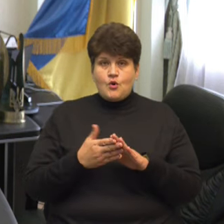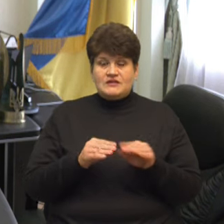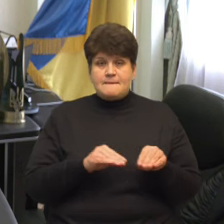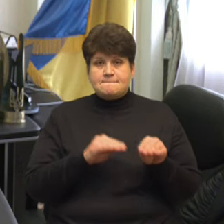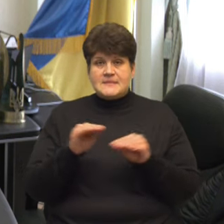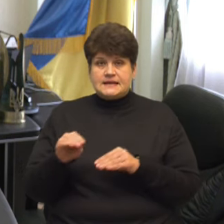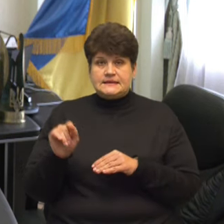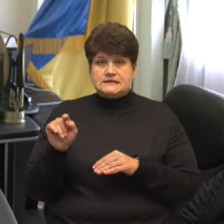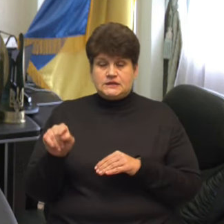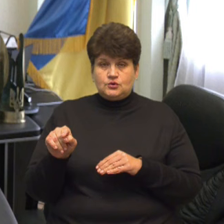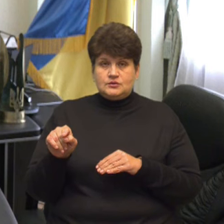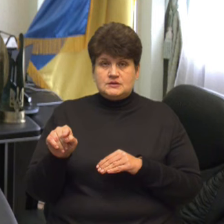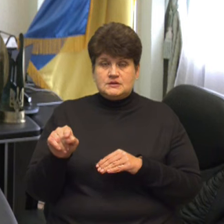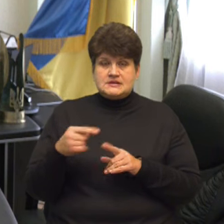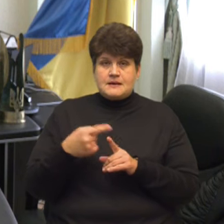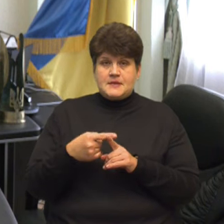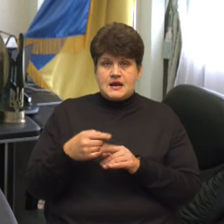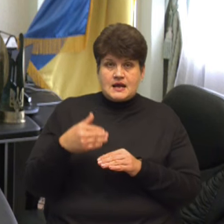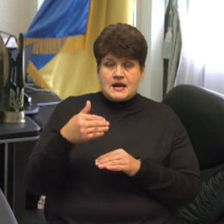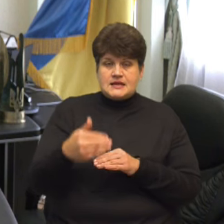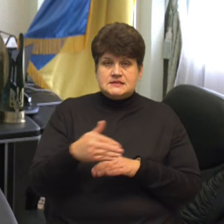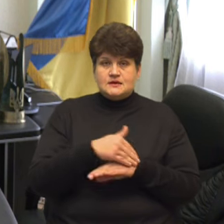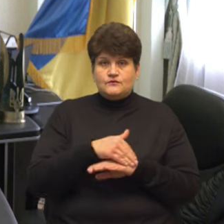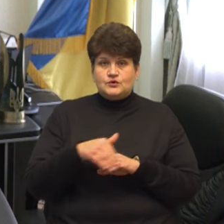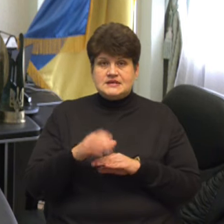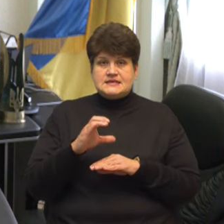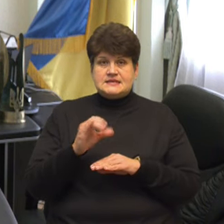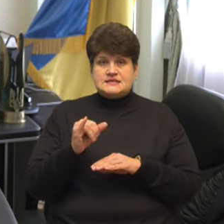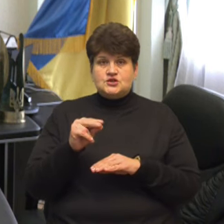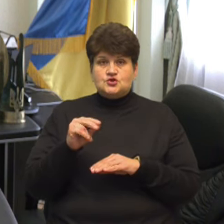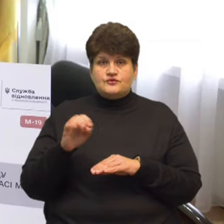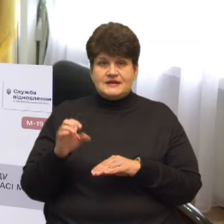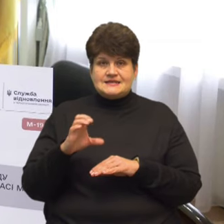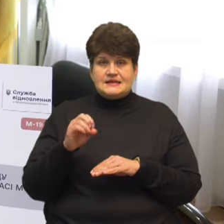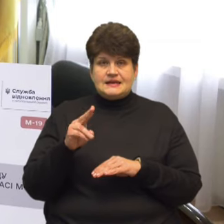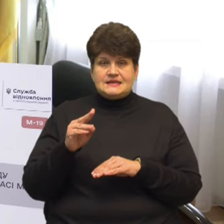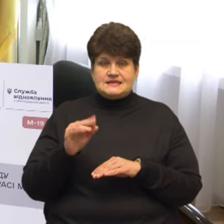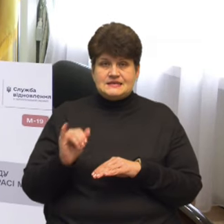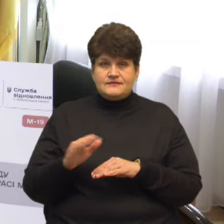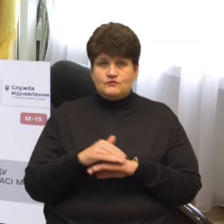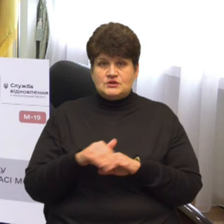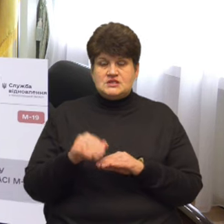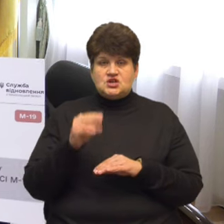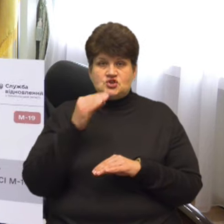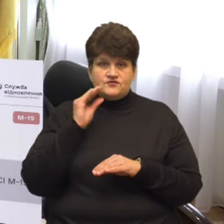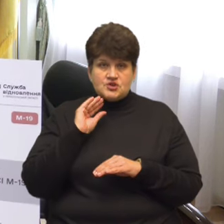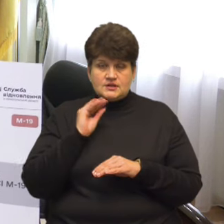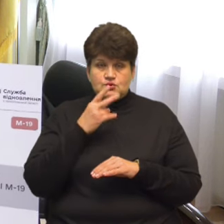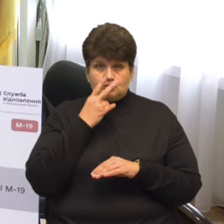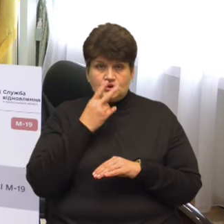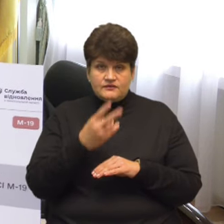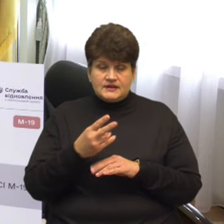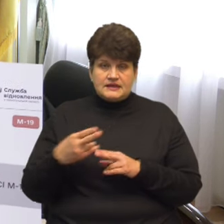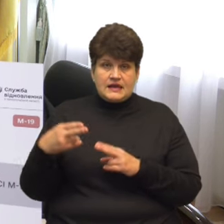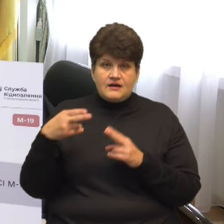його за перехрестя вулиці Січових Стрільців та вулиці Шевченка якщо подивитися на в'їзд зі